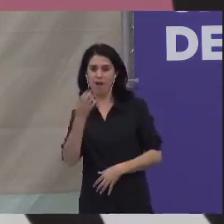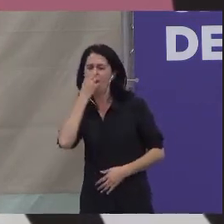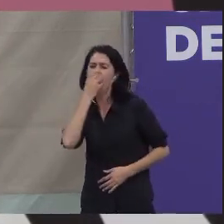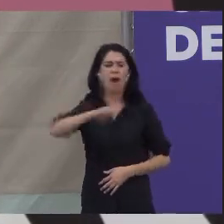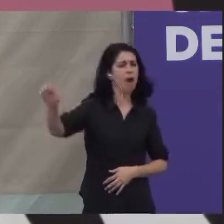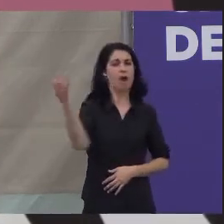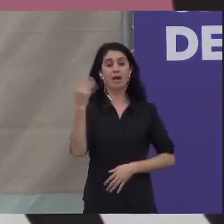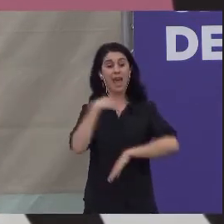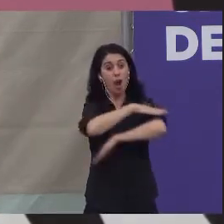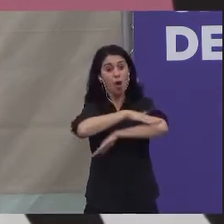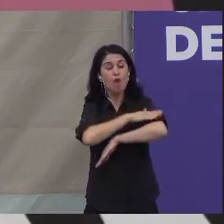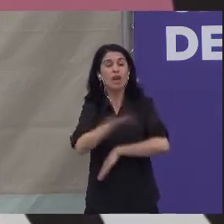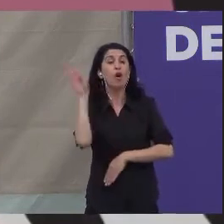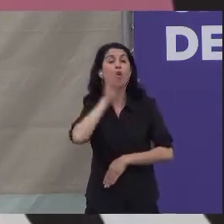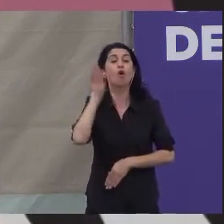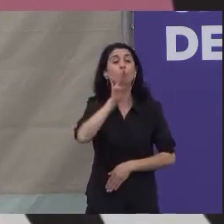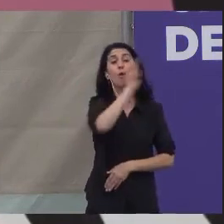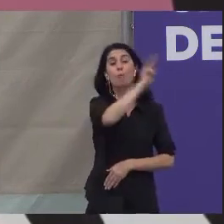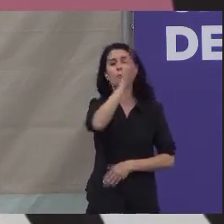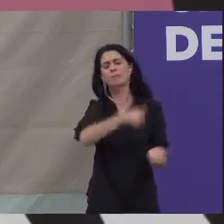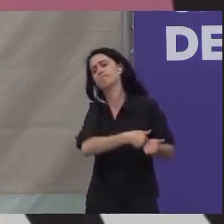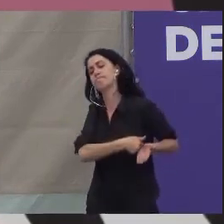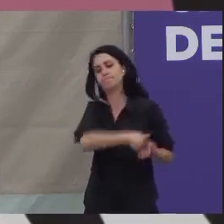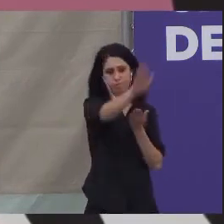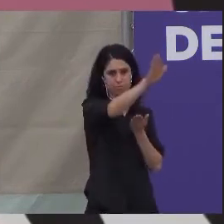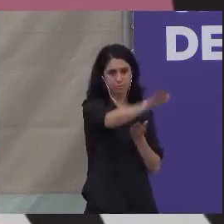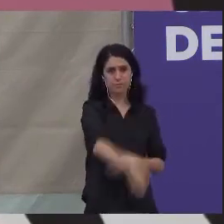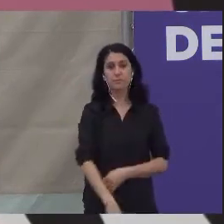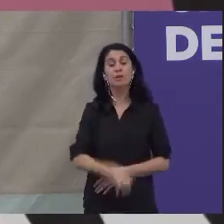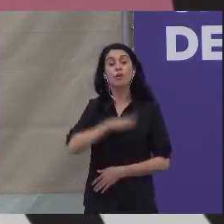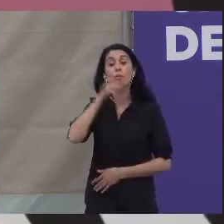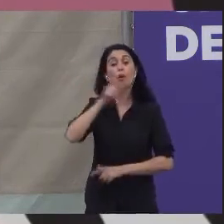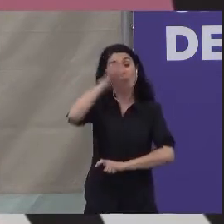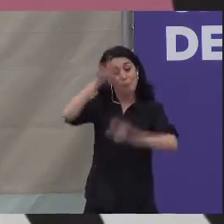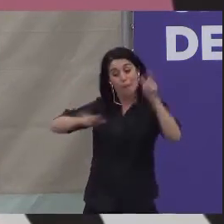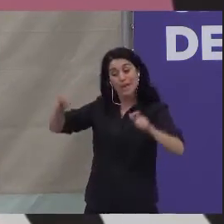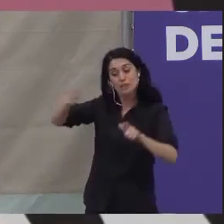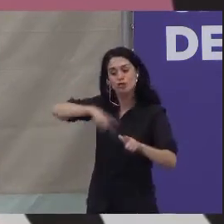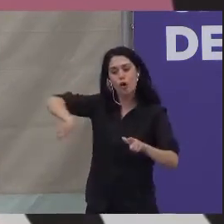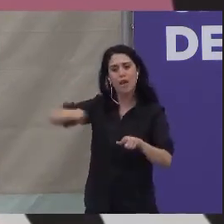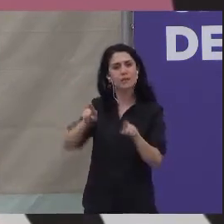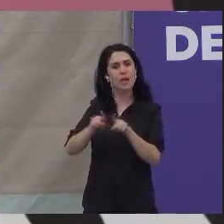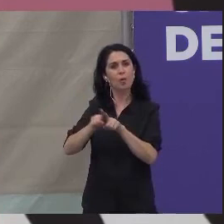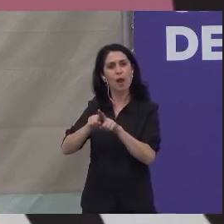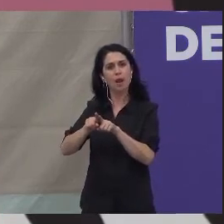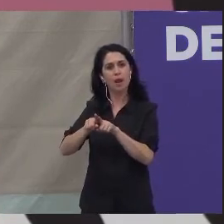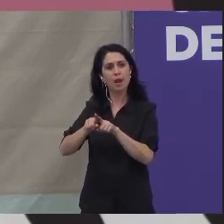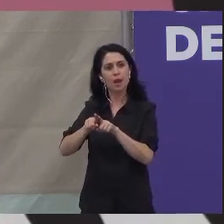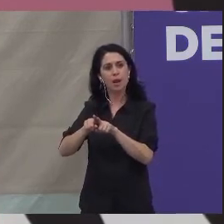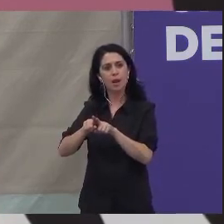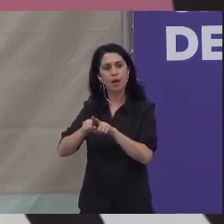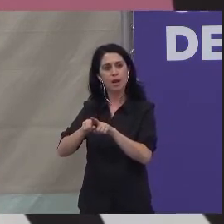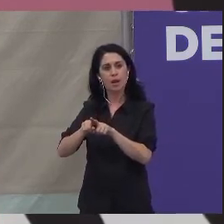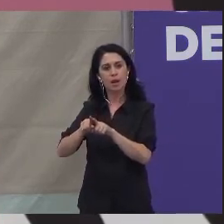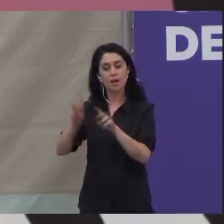n'hi ha que tirar al govern corrupte del Partit Popular, perquè la gent no es valorarà per les nostres